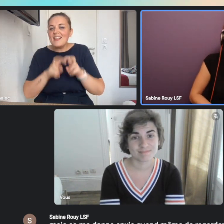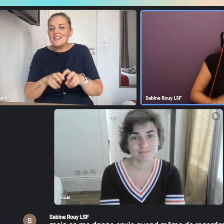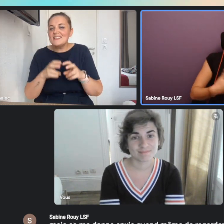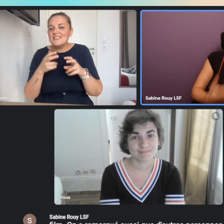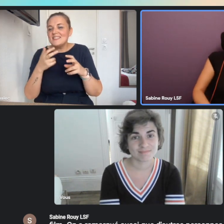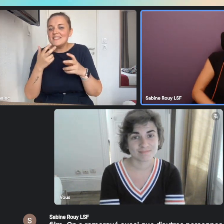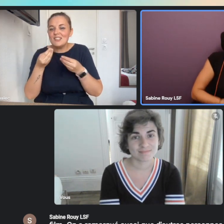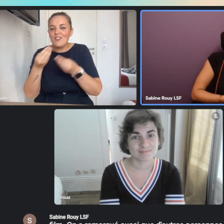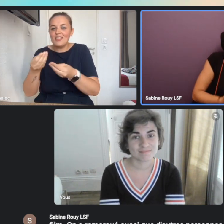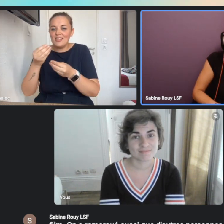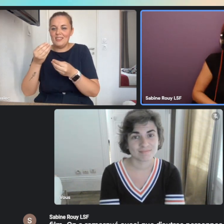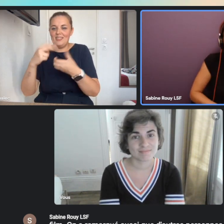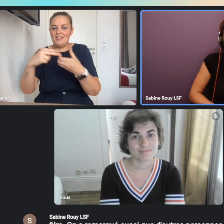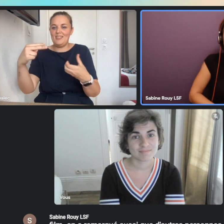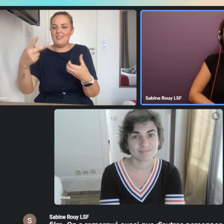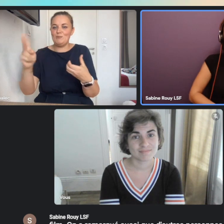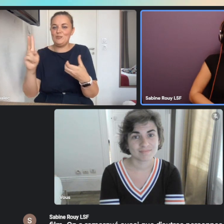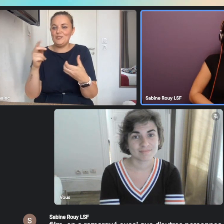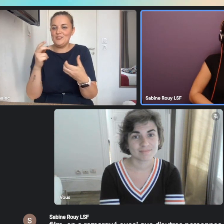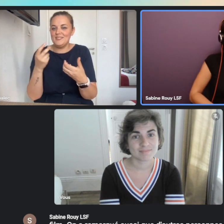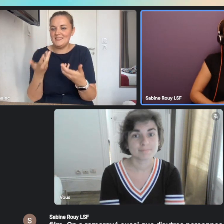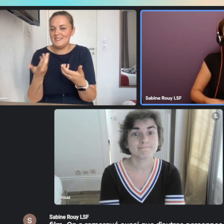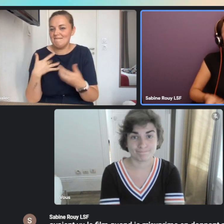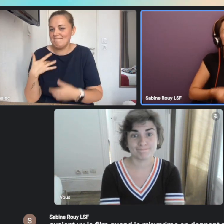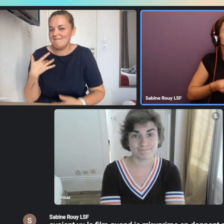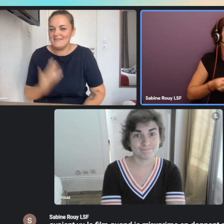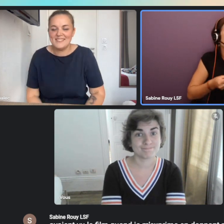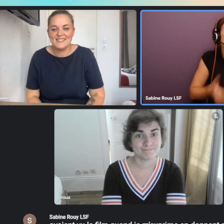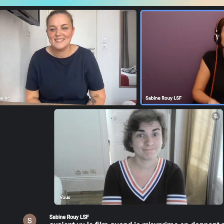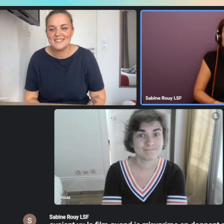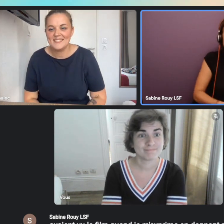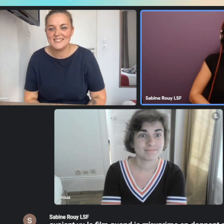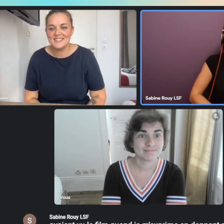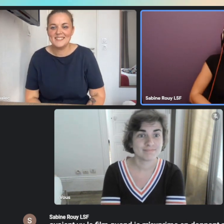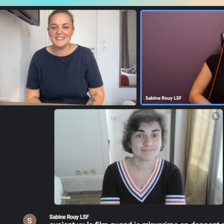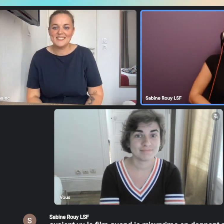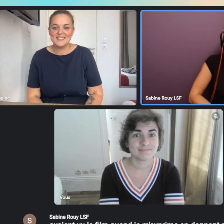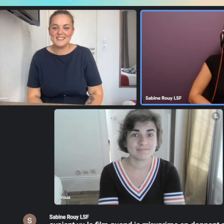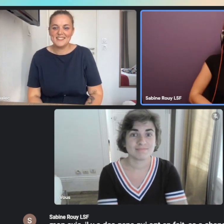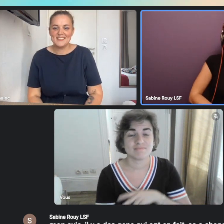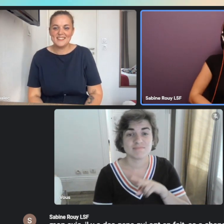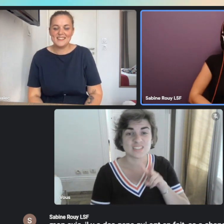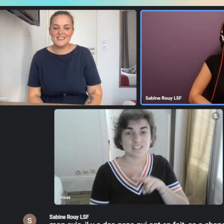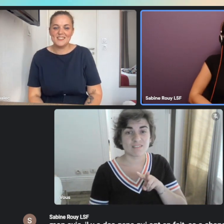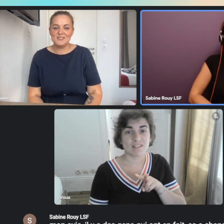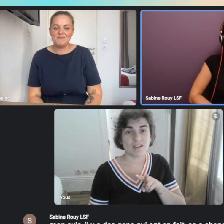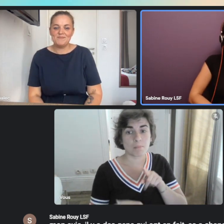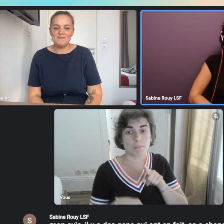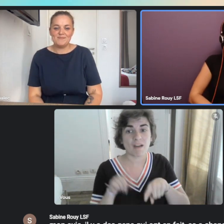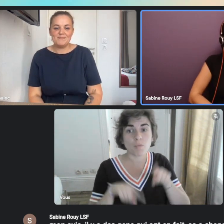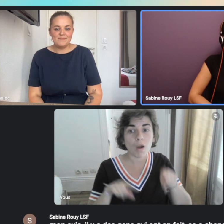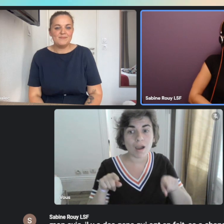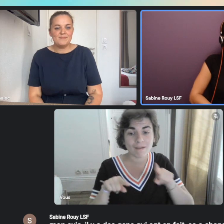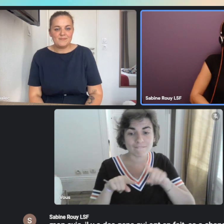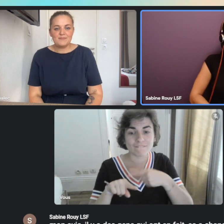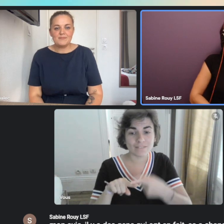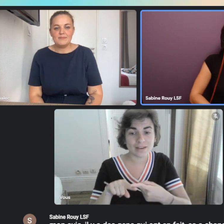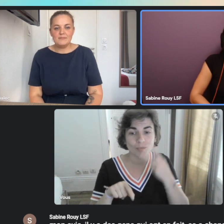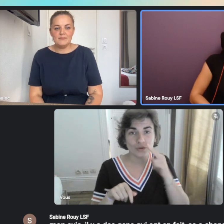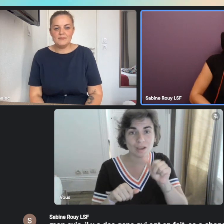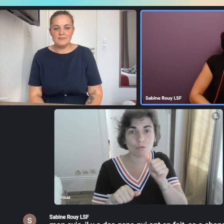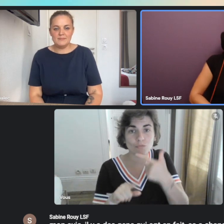que moi, pas forcément la même analyse que moi et justement, ça leur a donné un autre recul, un autre point de vue. C'était intéressant.